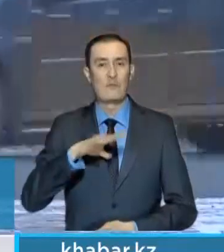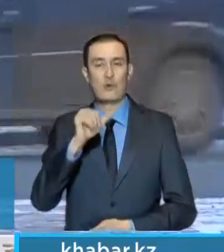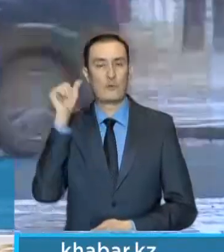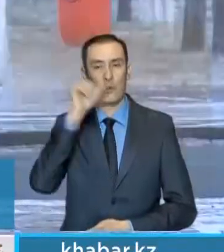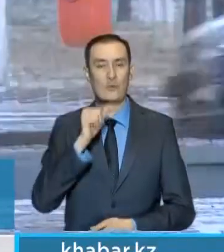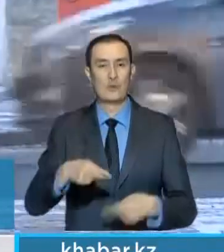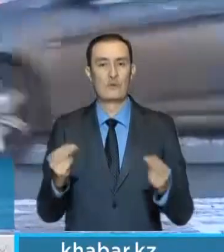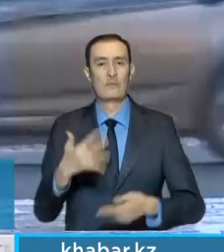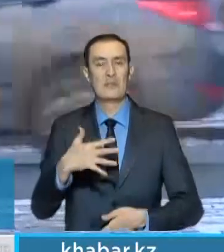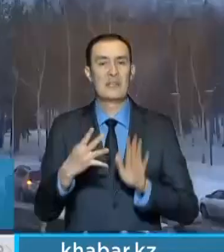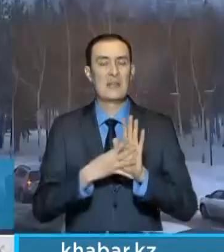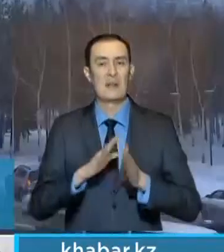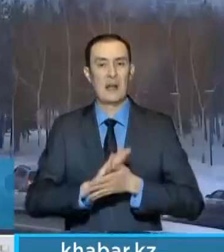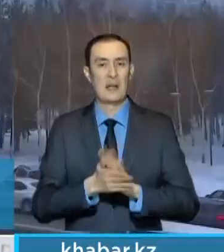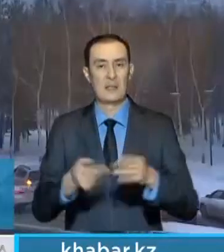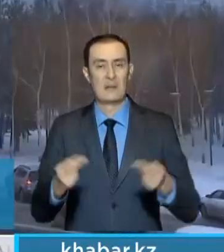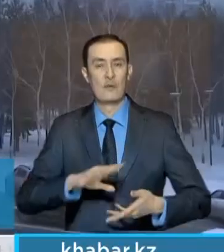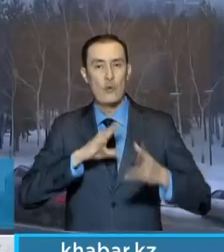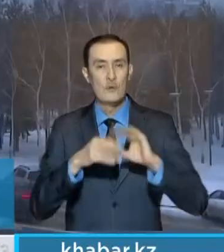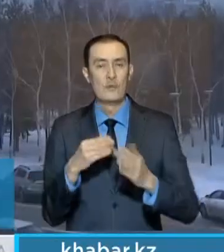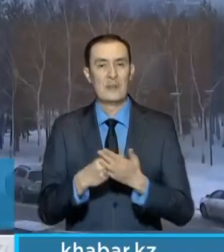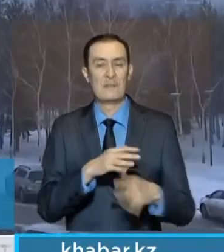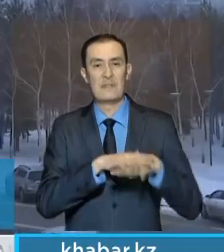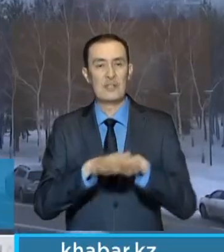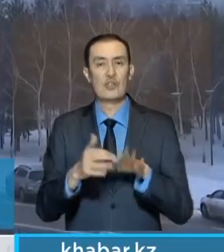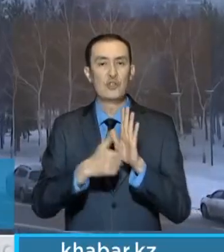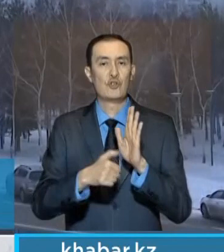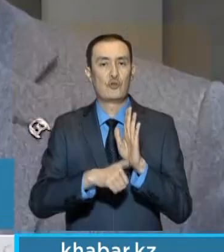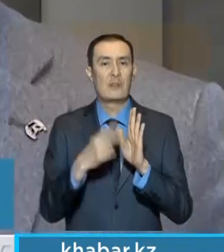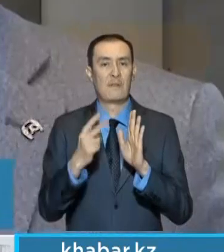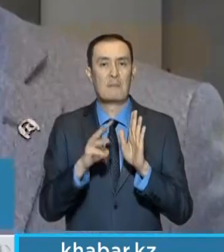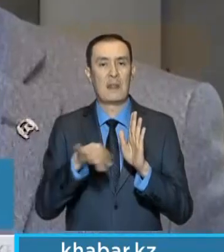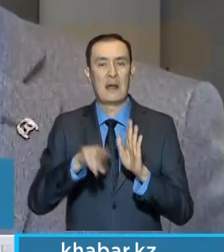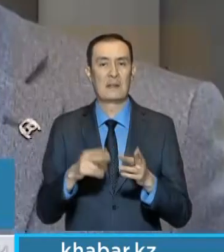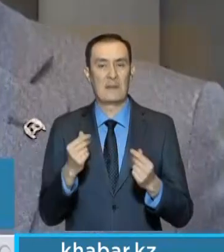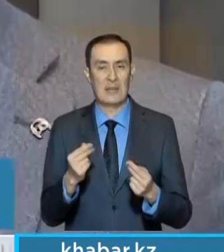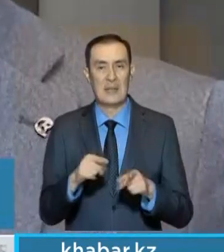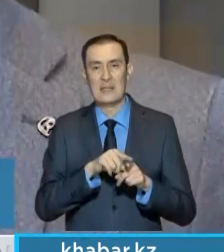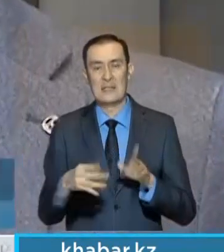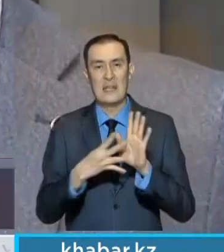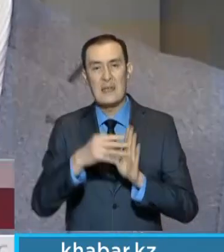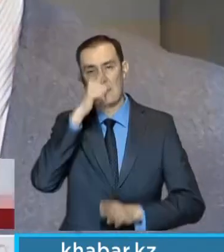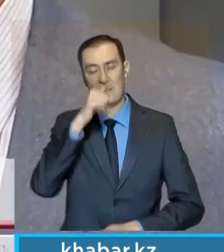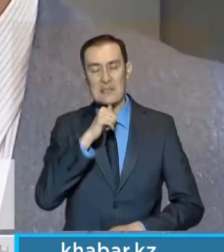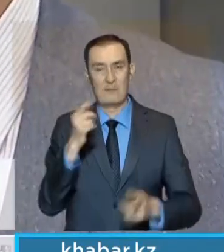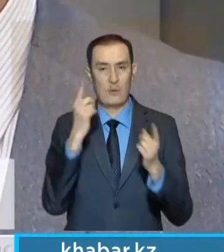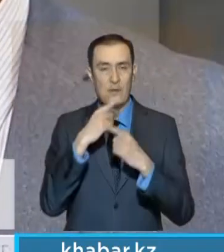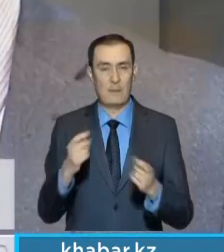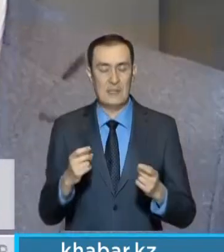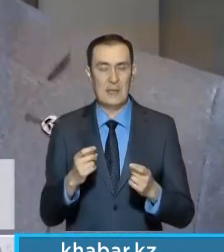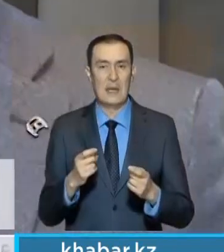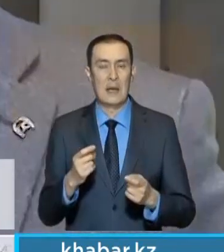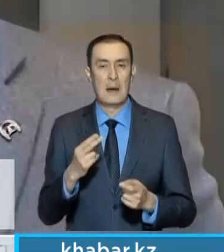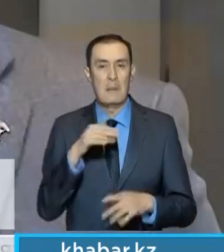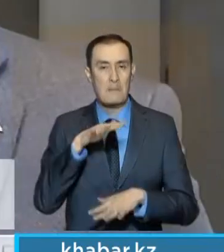заключено 59 контрактов с общим объёмом инвестиций в 602 млрд тенге за 9 месяцев по последним данным Национального